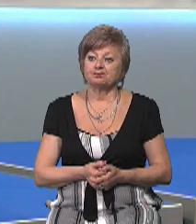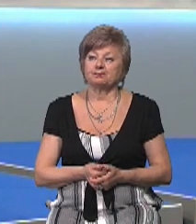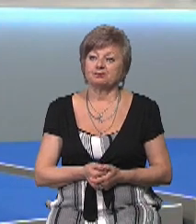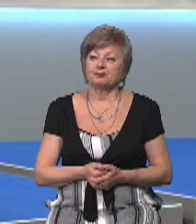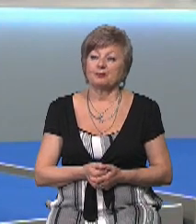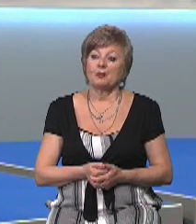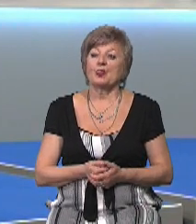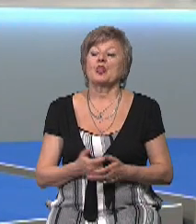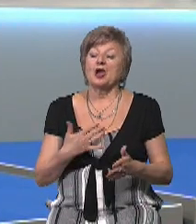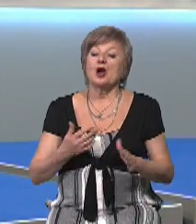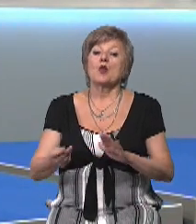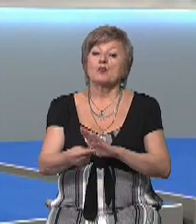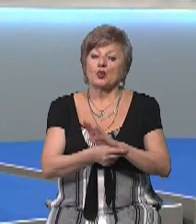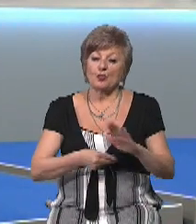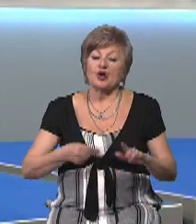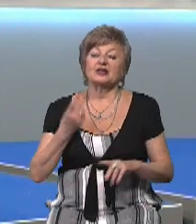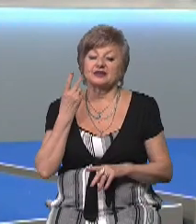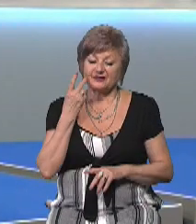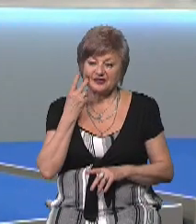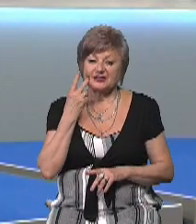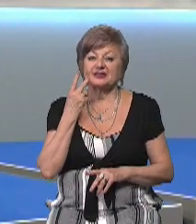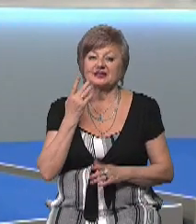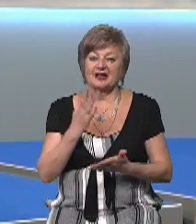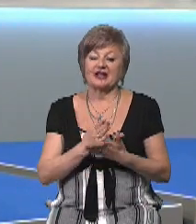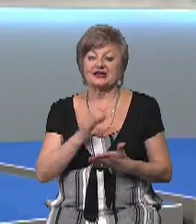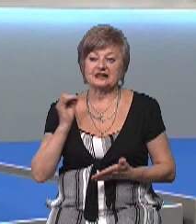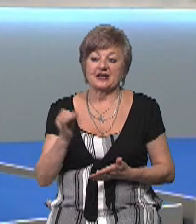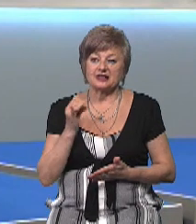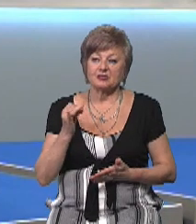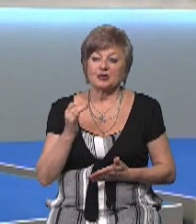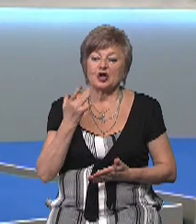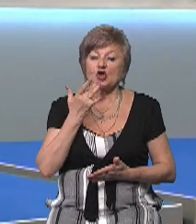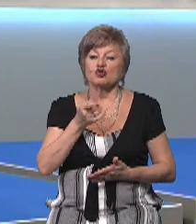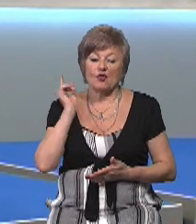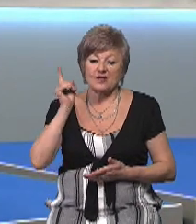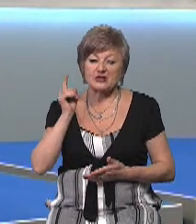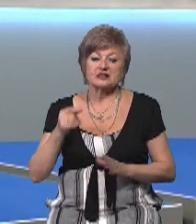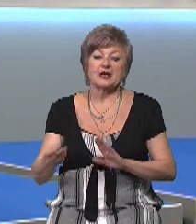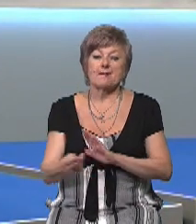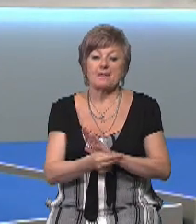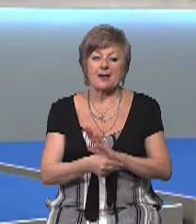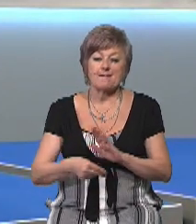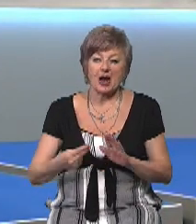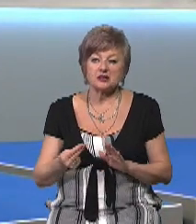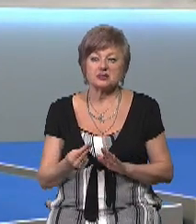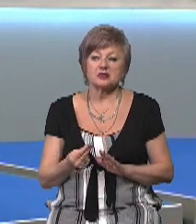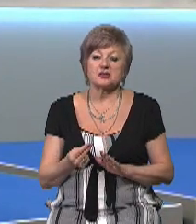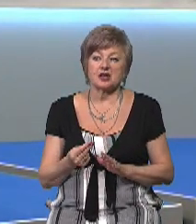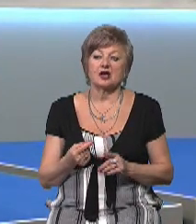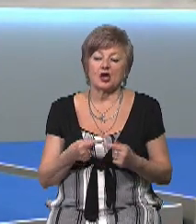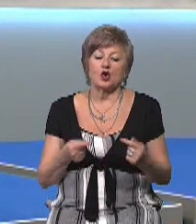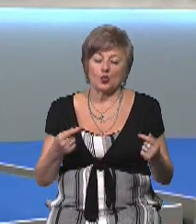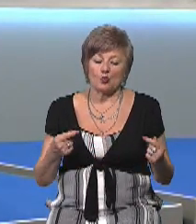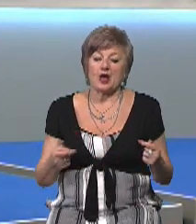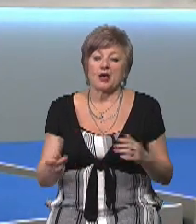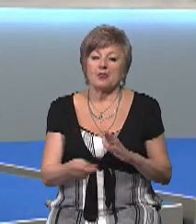Ну, пропаганда, вона завжди приваблива. От, радянська пропагандистська машина, як і будь-яка